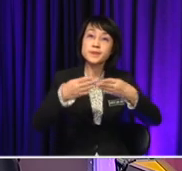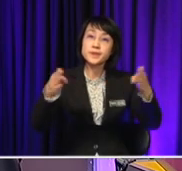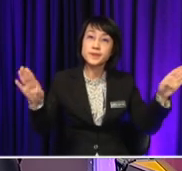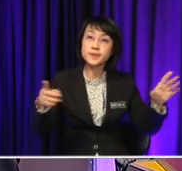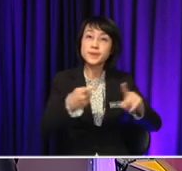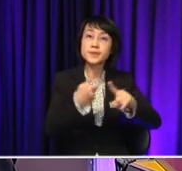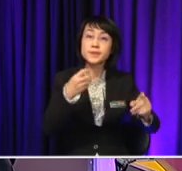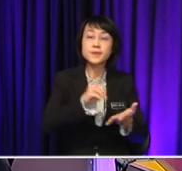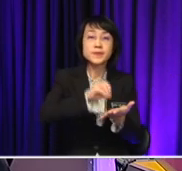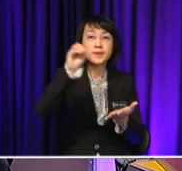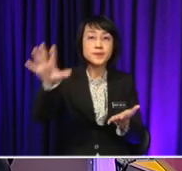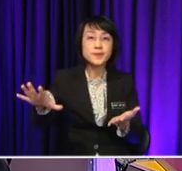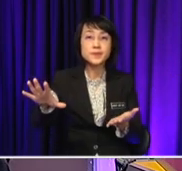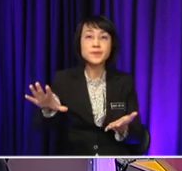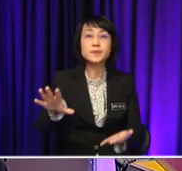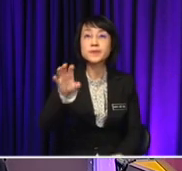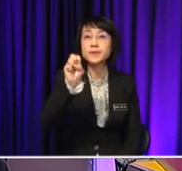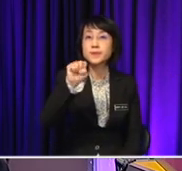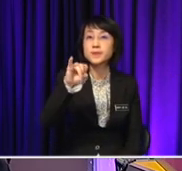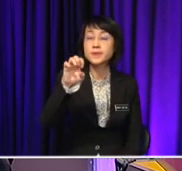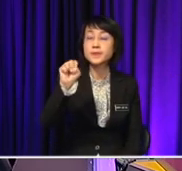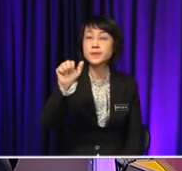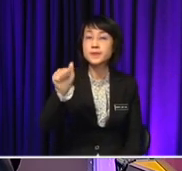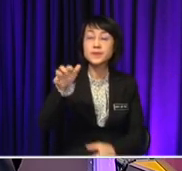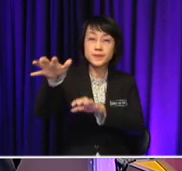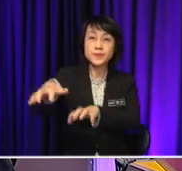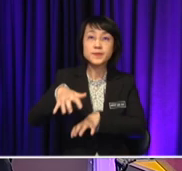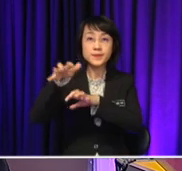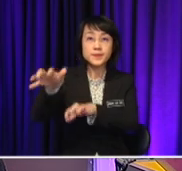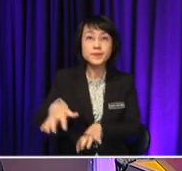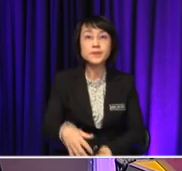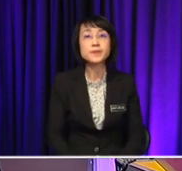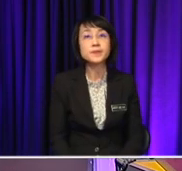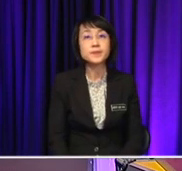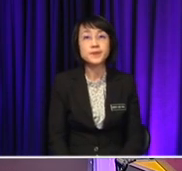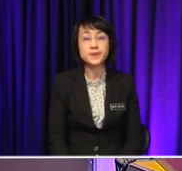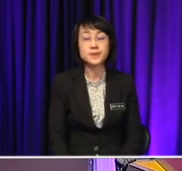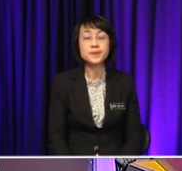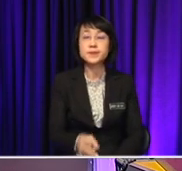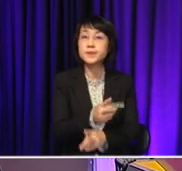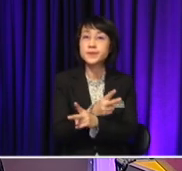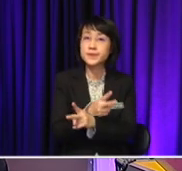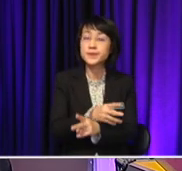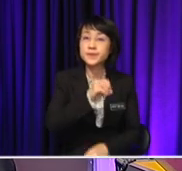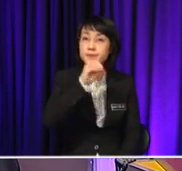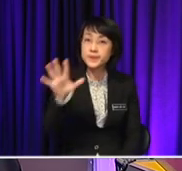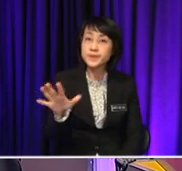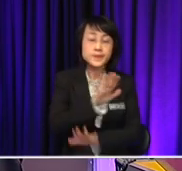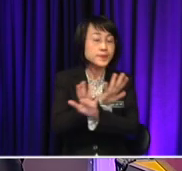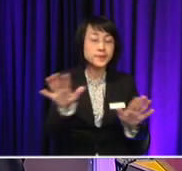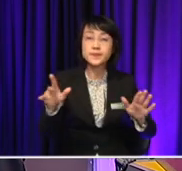sampah dan sisa petaninya sudah agak sampah Elo jangan kalau perlu kita semula kita smule Jangan bakar